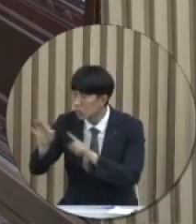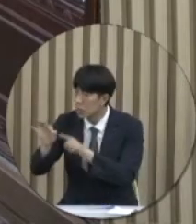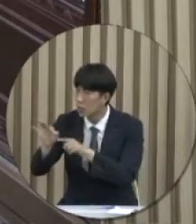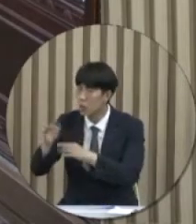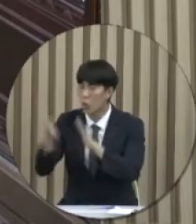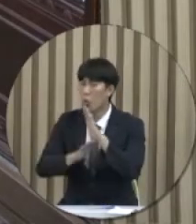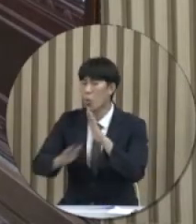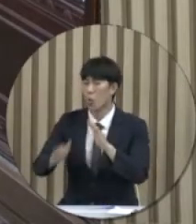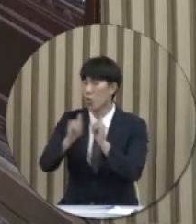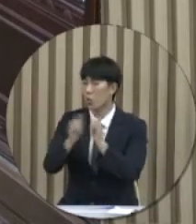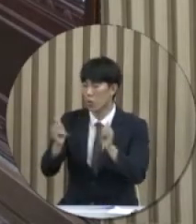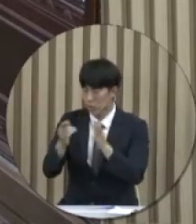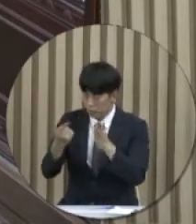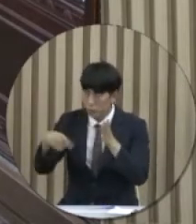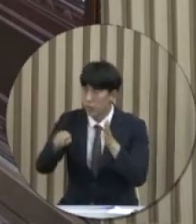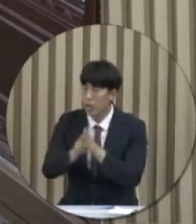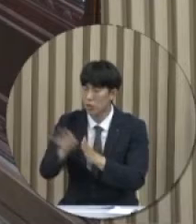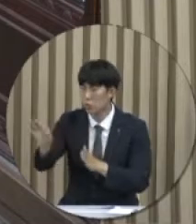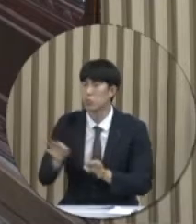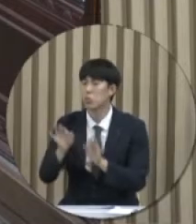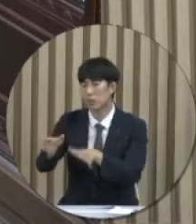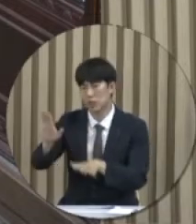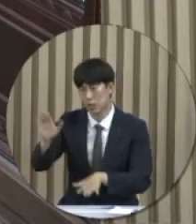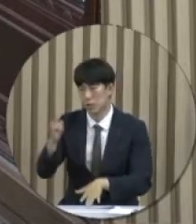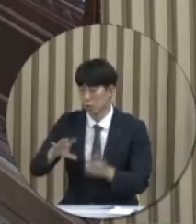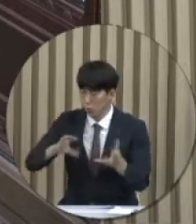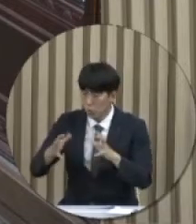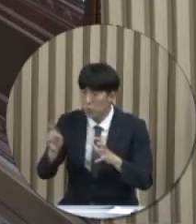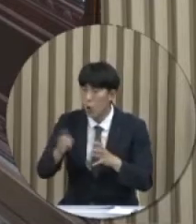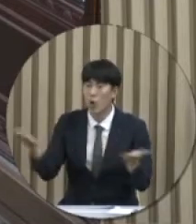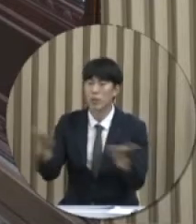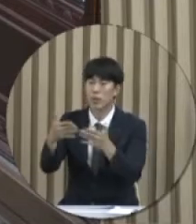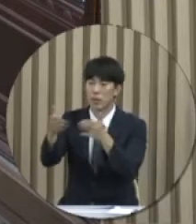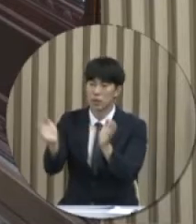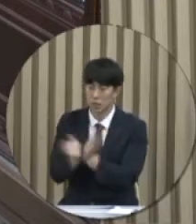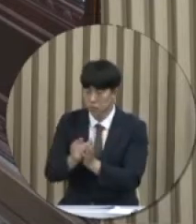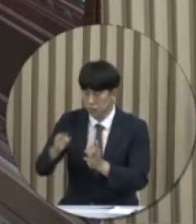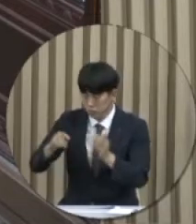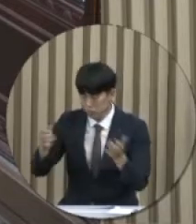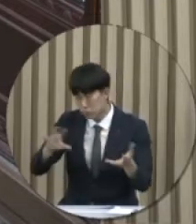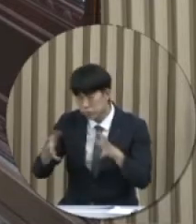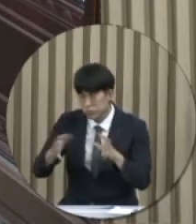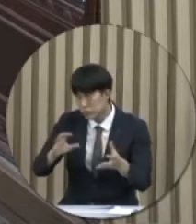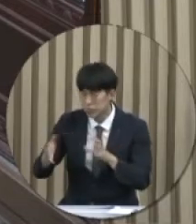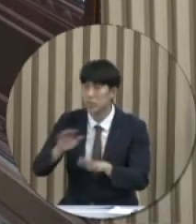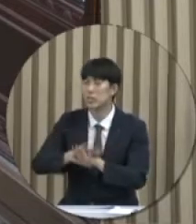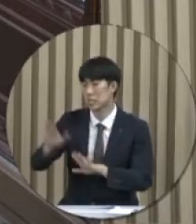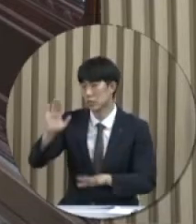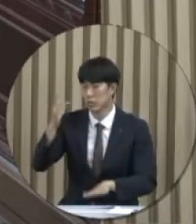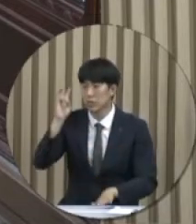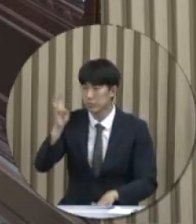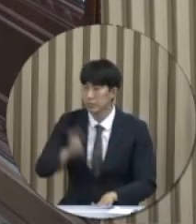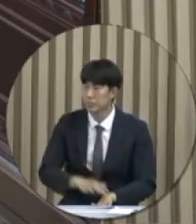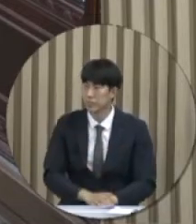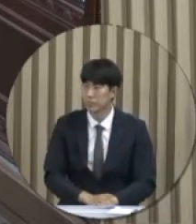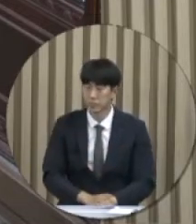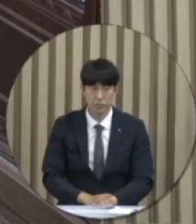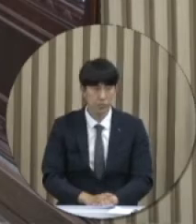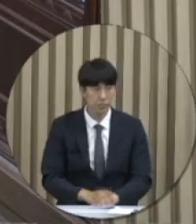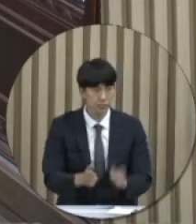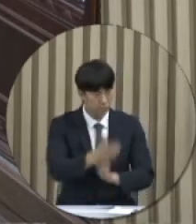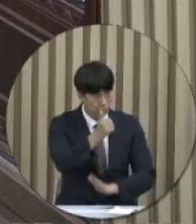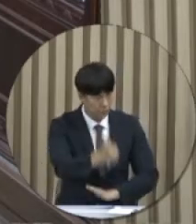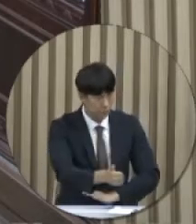전 이게 본질이라고 생각합니다. 그리고 이 논의는 TF 과정에서 충분히 논의될 거로 생각하고 있습니다. 네.